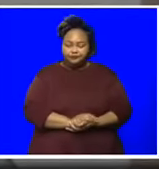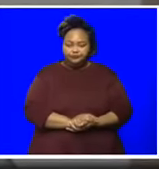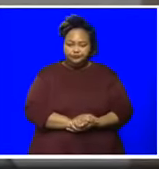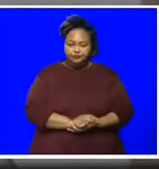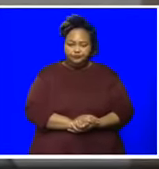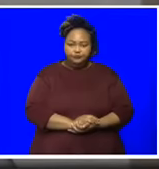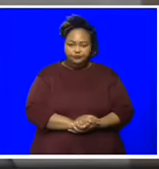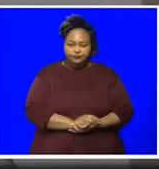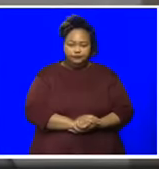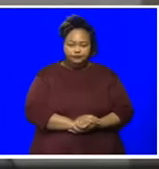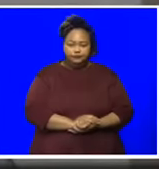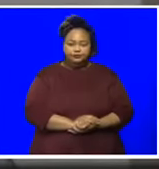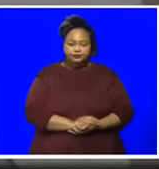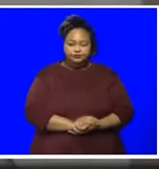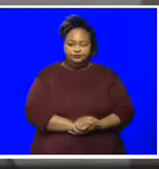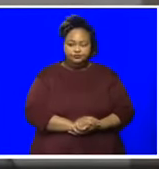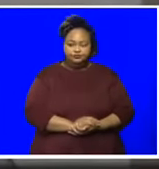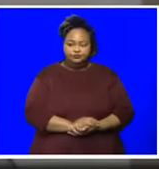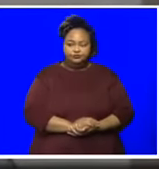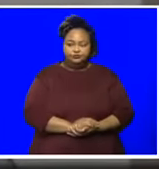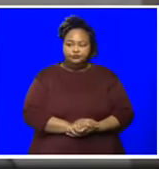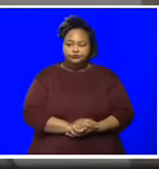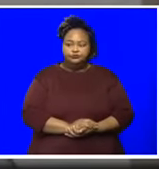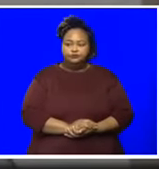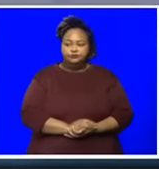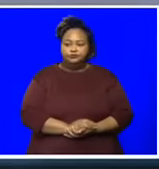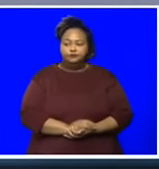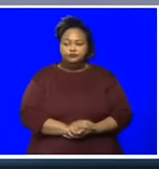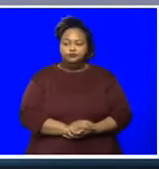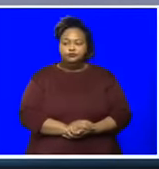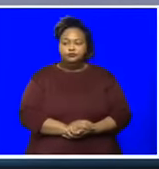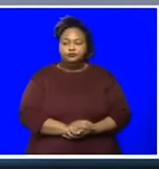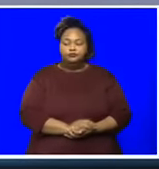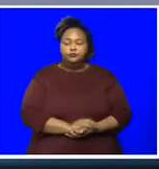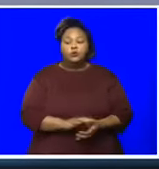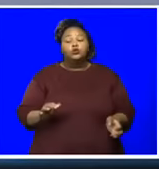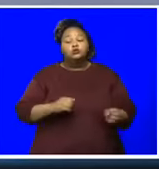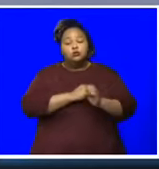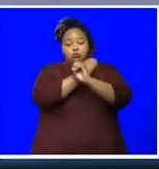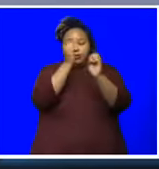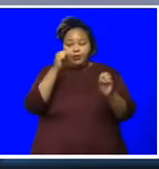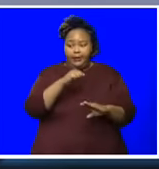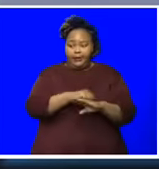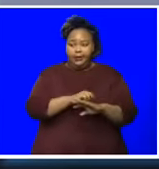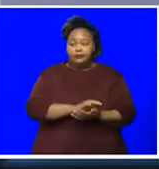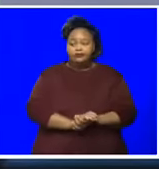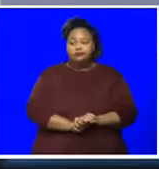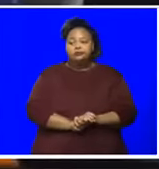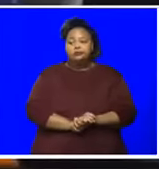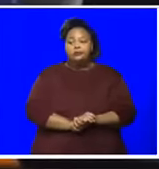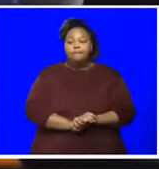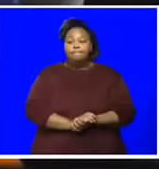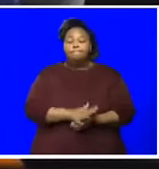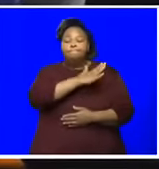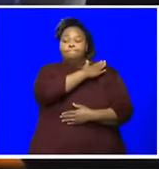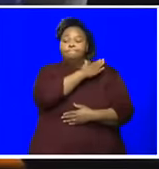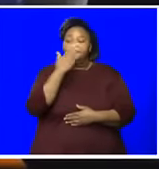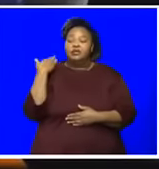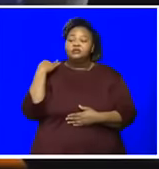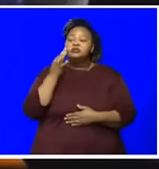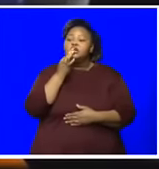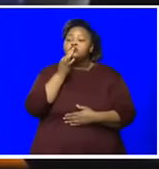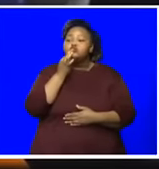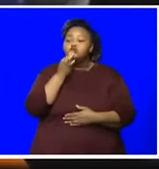ngelizinga lesifisa ngalo mane liphumelele indvuna yelitiko letebani labasha Harris Blunga itsembisa